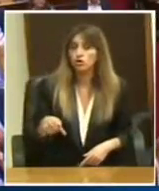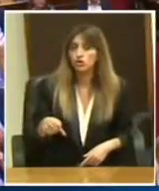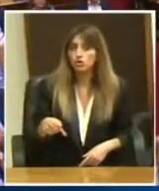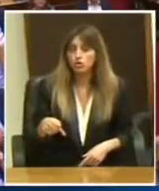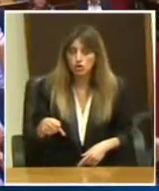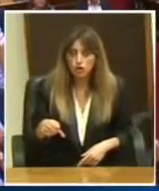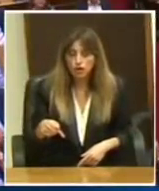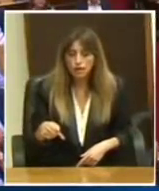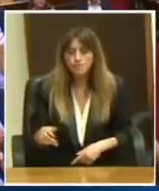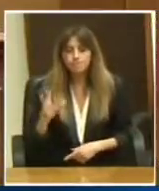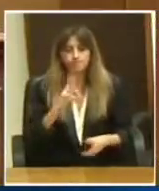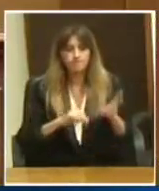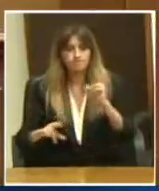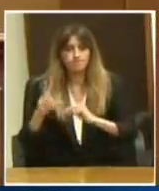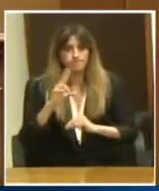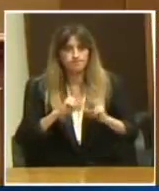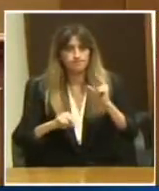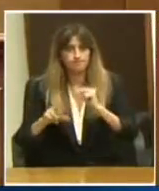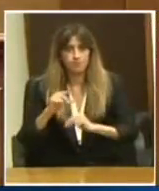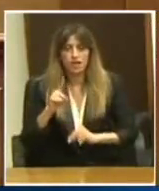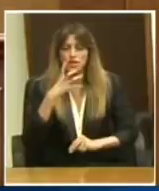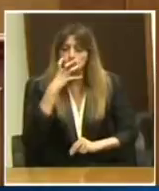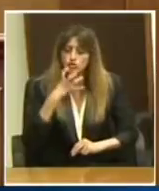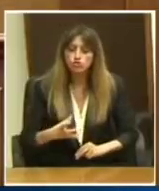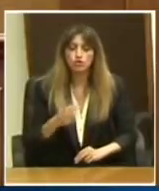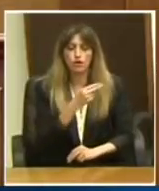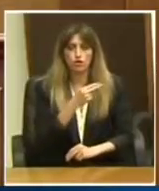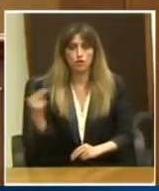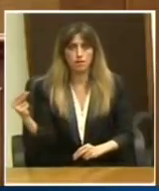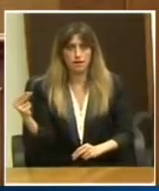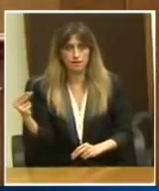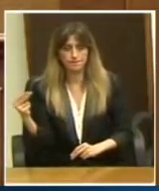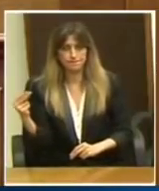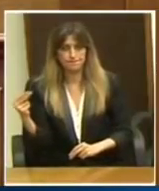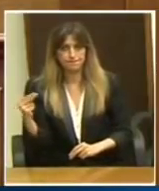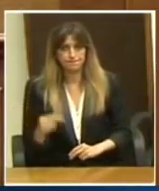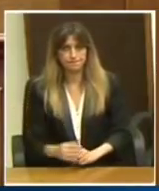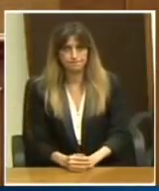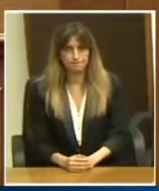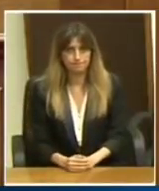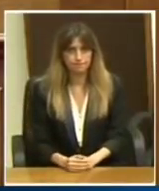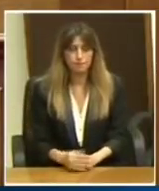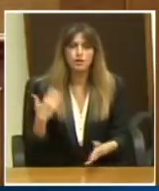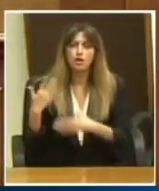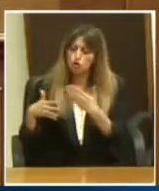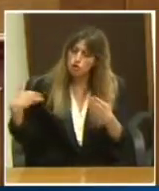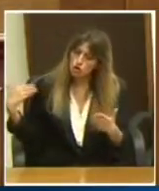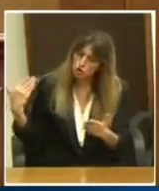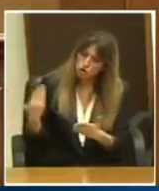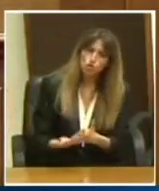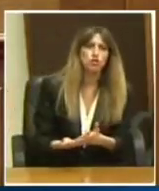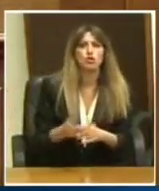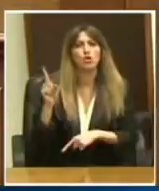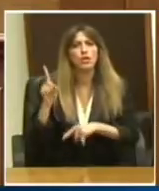στο κρίσιμο ερώτημα το οποίο θέλω να καταθέσω σε όσους διαχειρίστηκαν το Μακεδονικό τόσα χρόνια και κυρίως